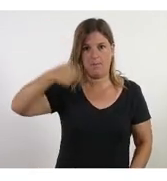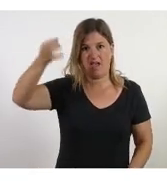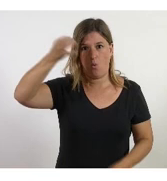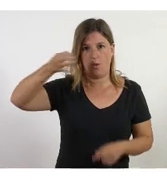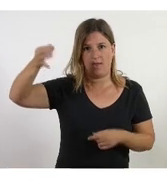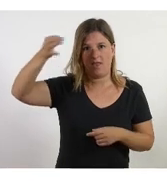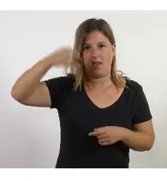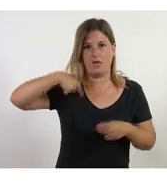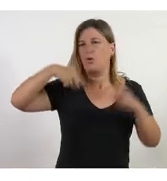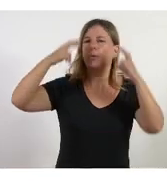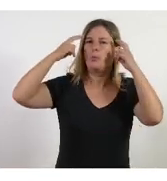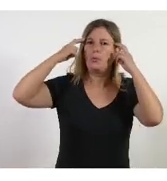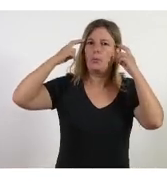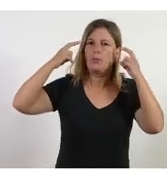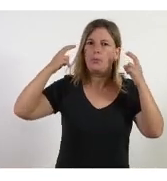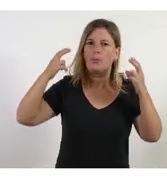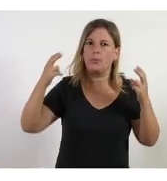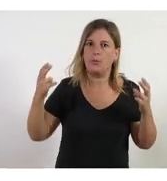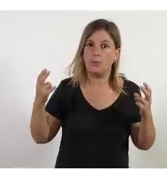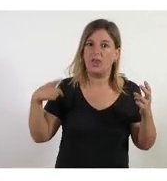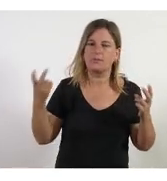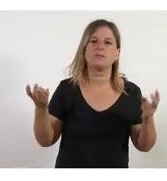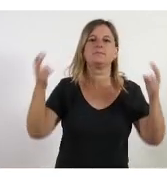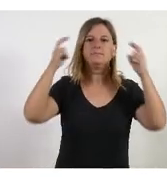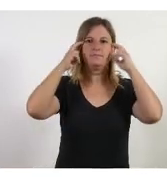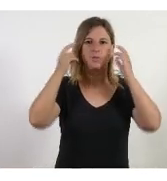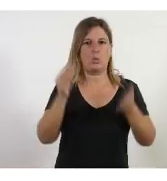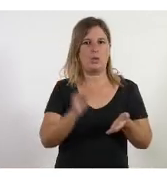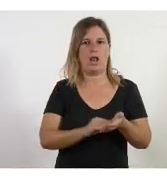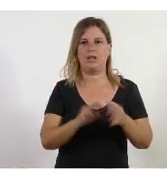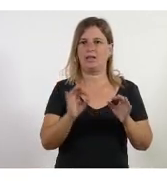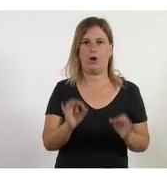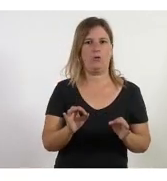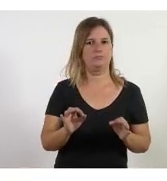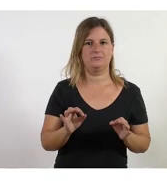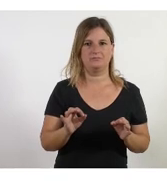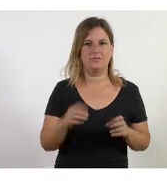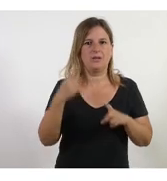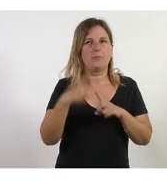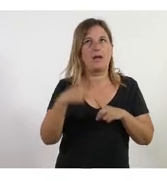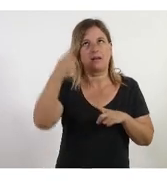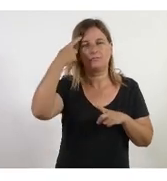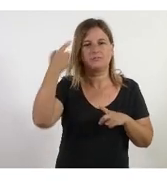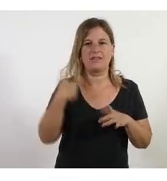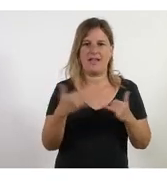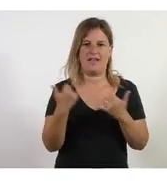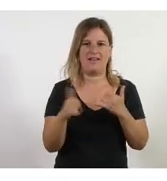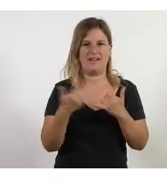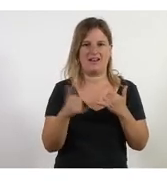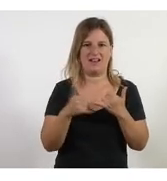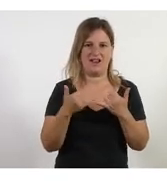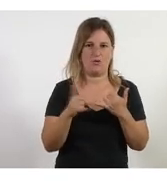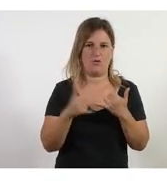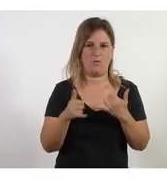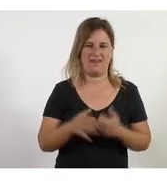allí em relaxava i podia tornar sense cap problema després d'haver recuperat una altra vegada el meu nivell de